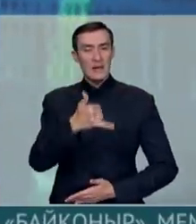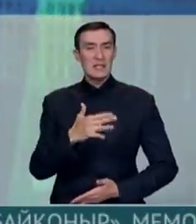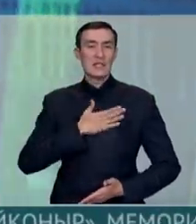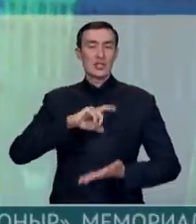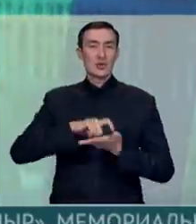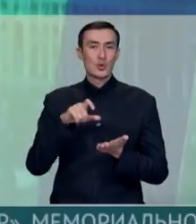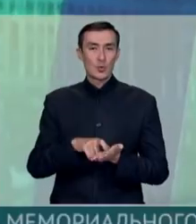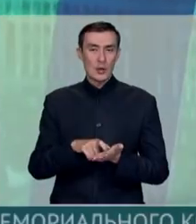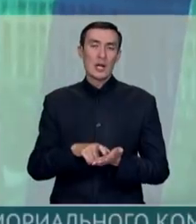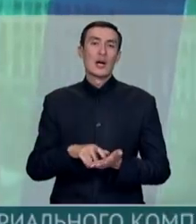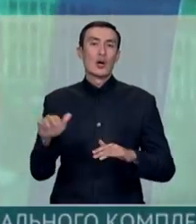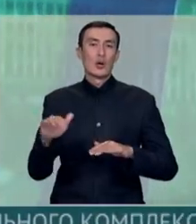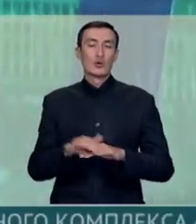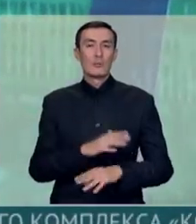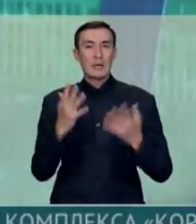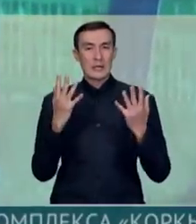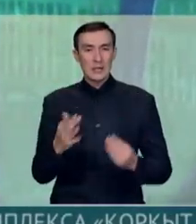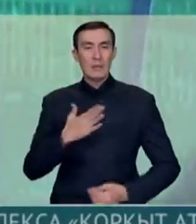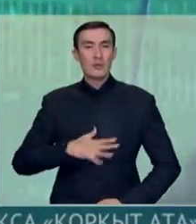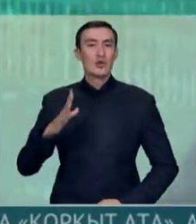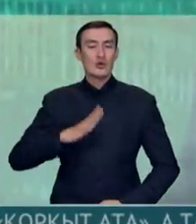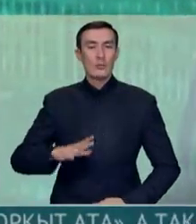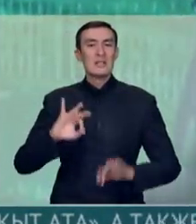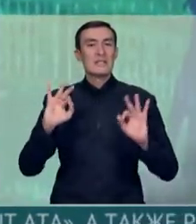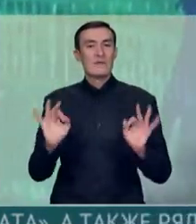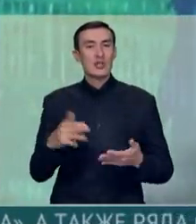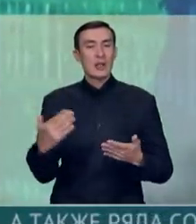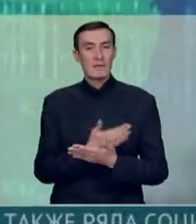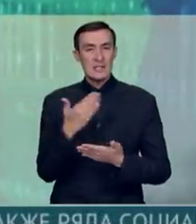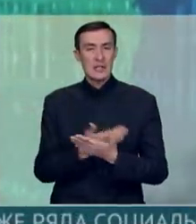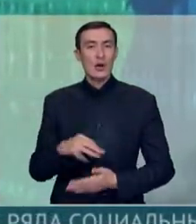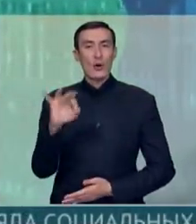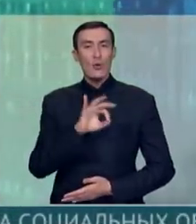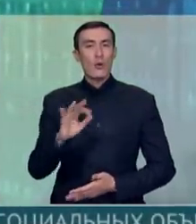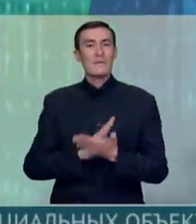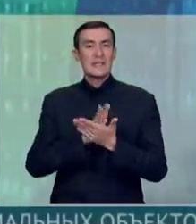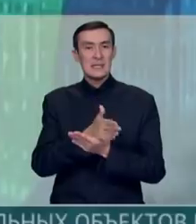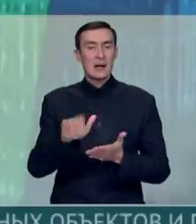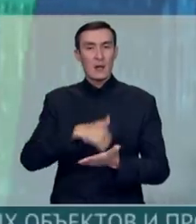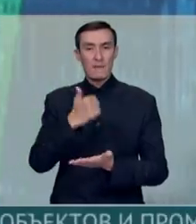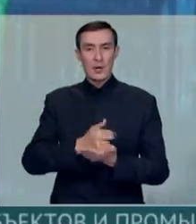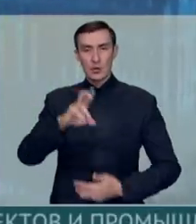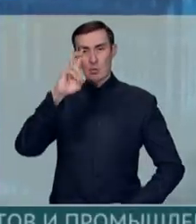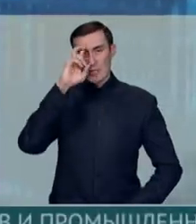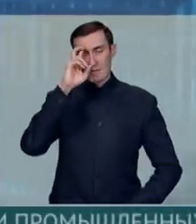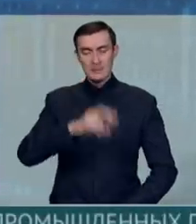связи со студией. Айгуль, добрый день, мы ждем свежих новостей о визите главы государства.